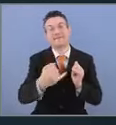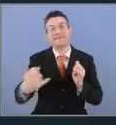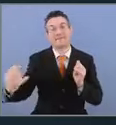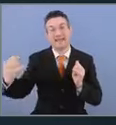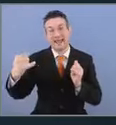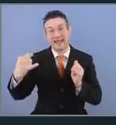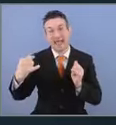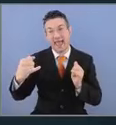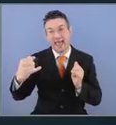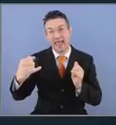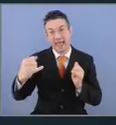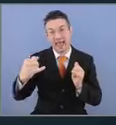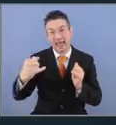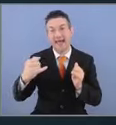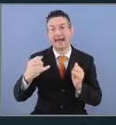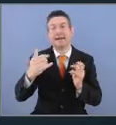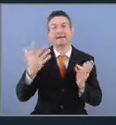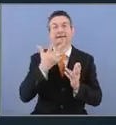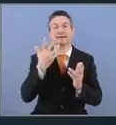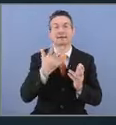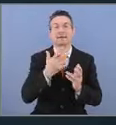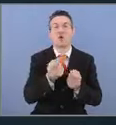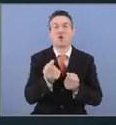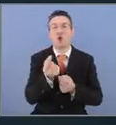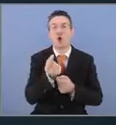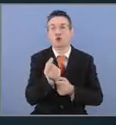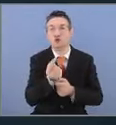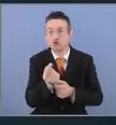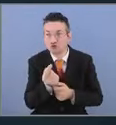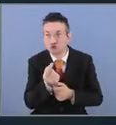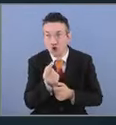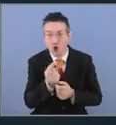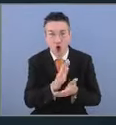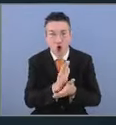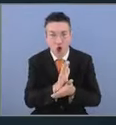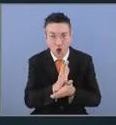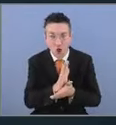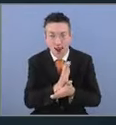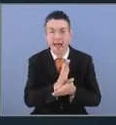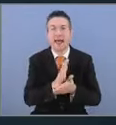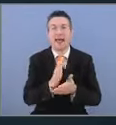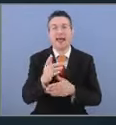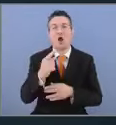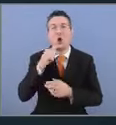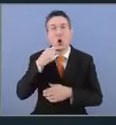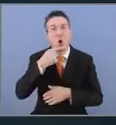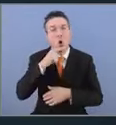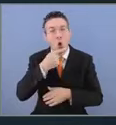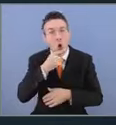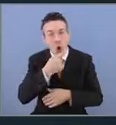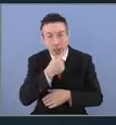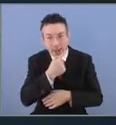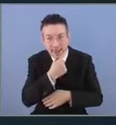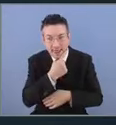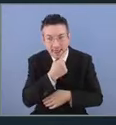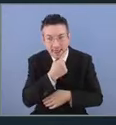alle olive, anche alla stessa orticoltura, per toccare appunto le province del